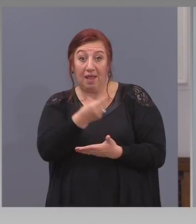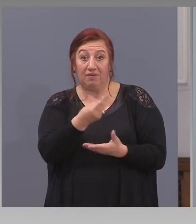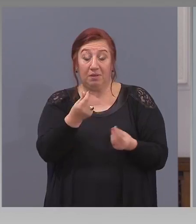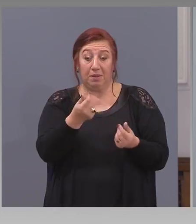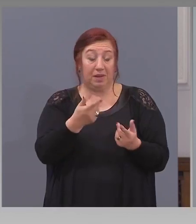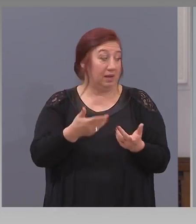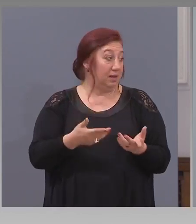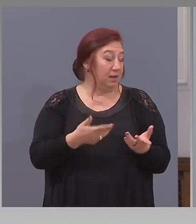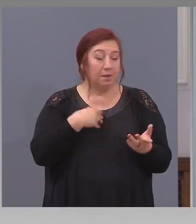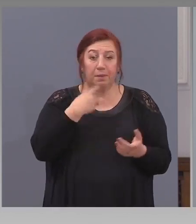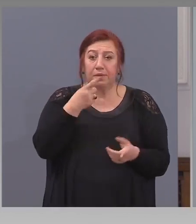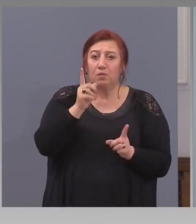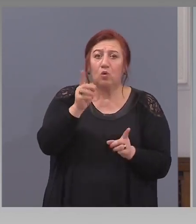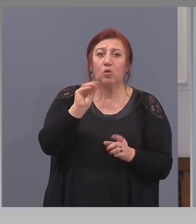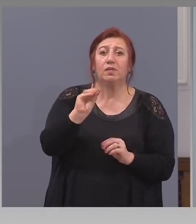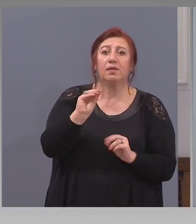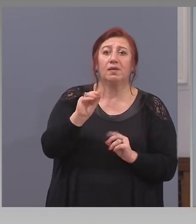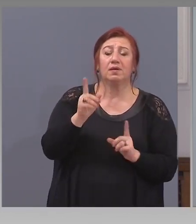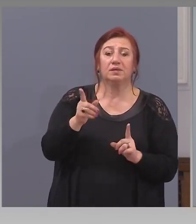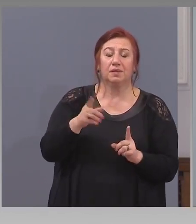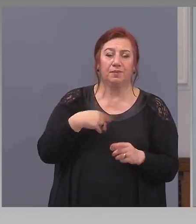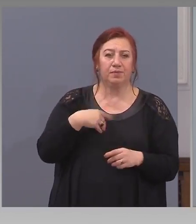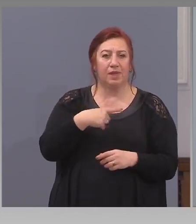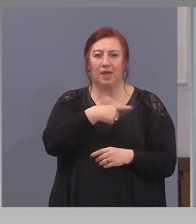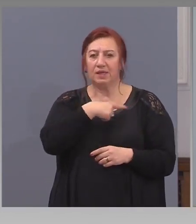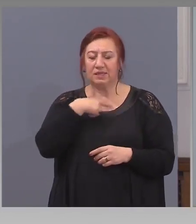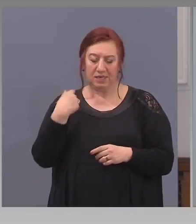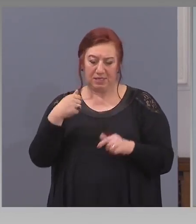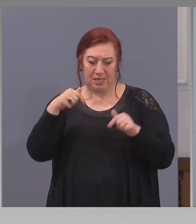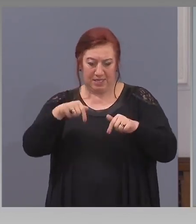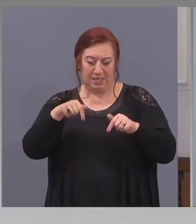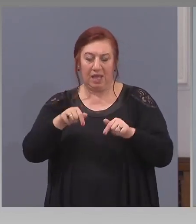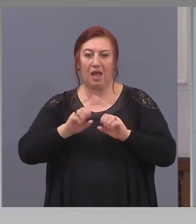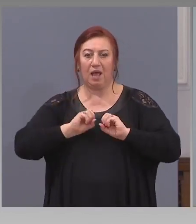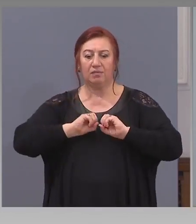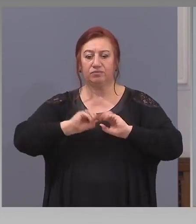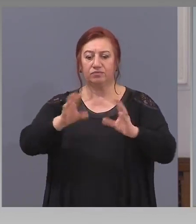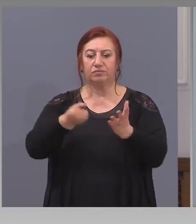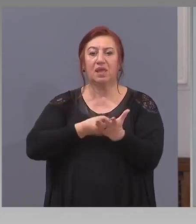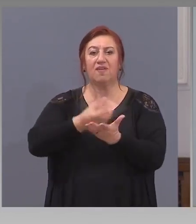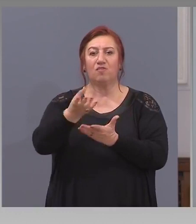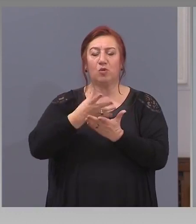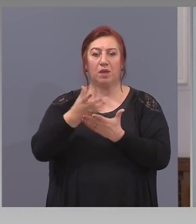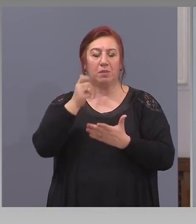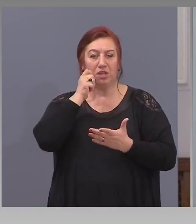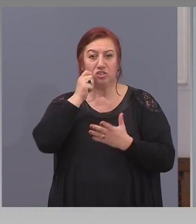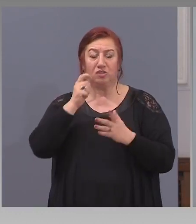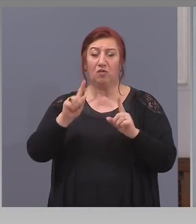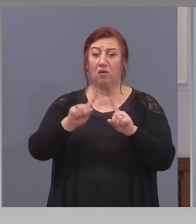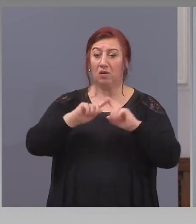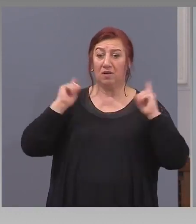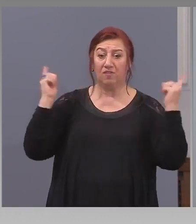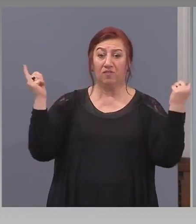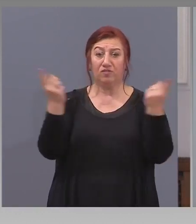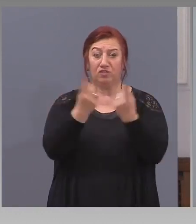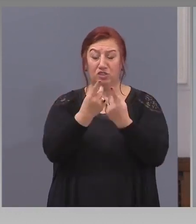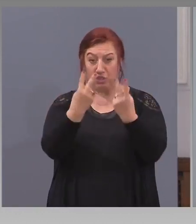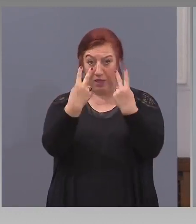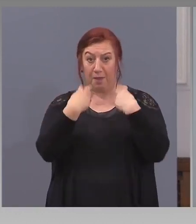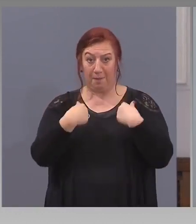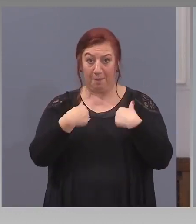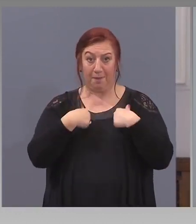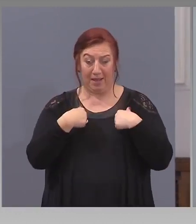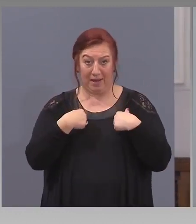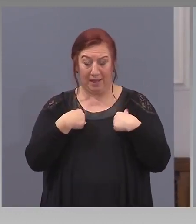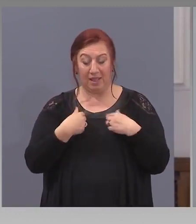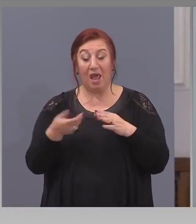С риск някой в Брюксел, понеже когато излъчваме на живо, всички ме гледат, колегите. И затова после